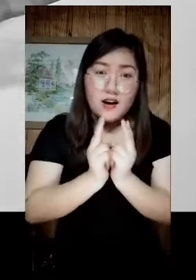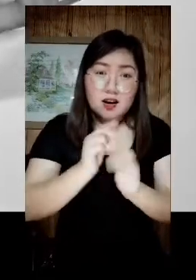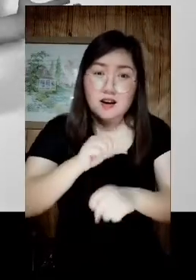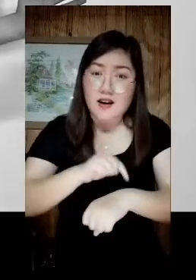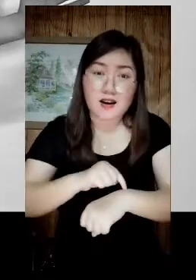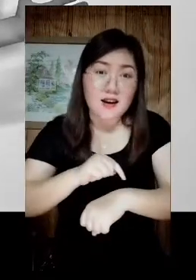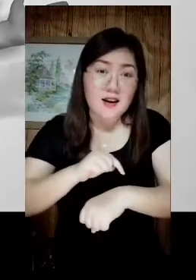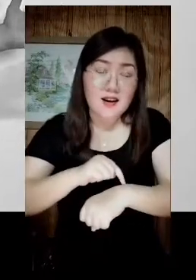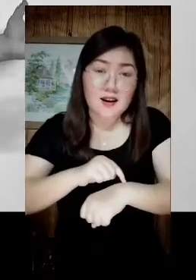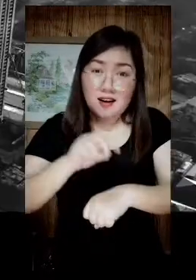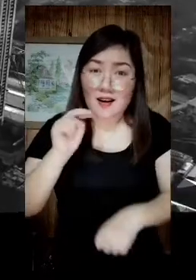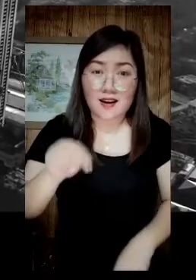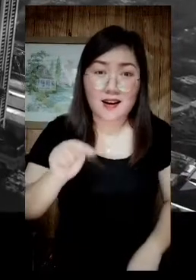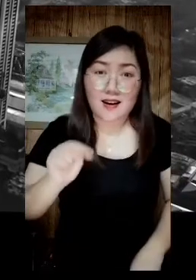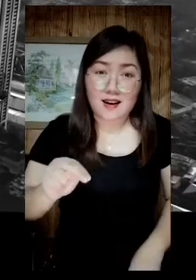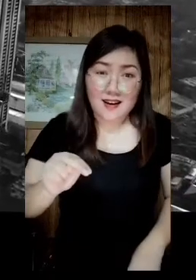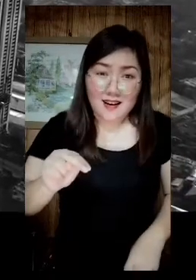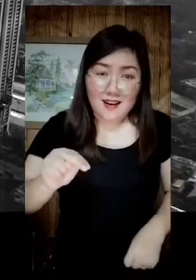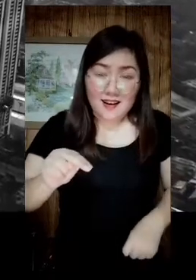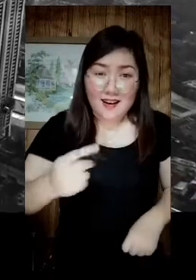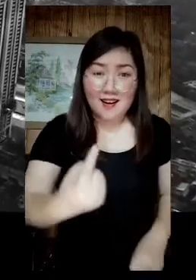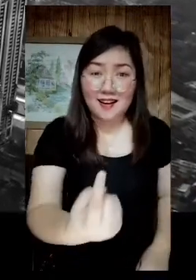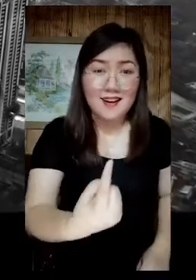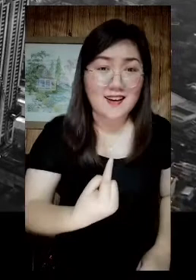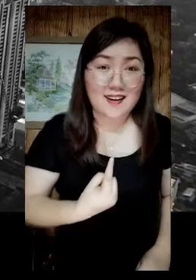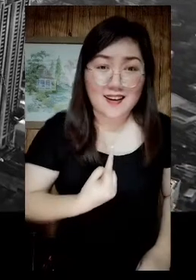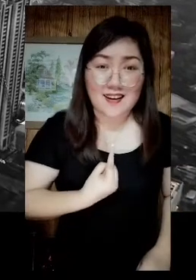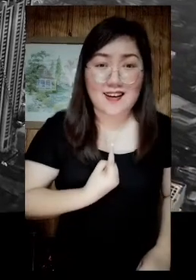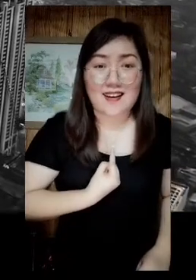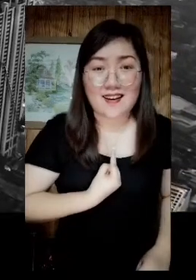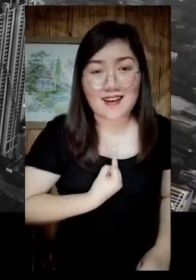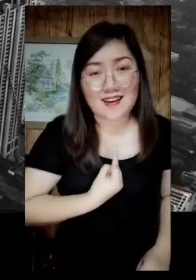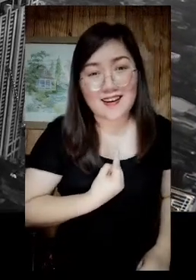panahon kailangan ng isa't isa?